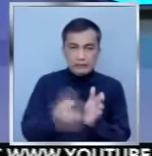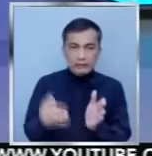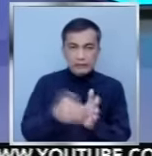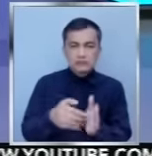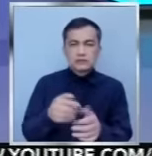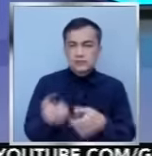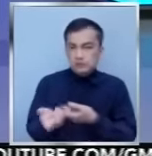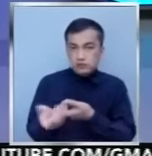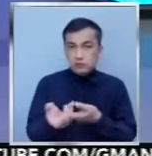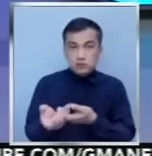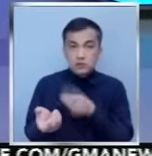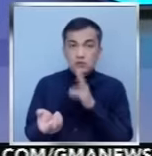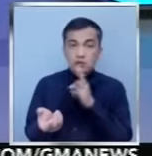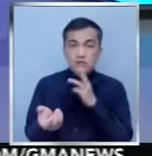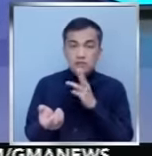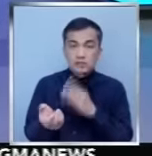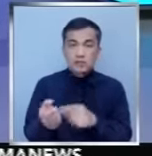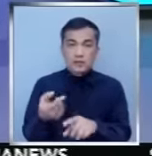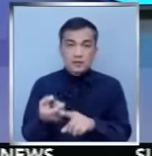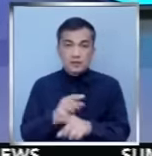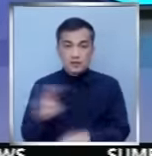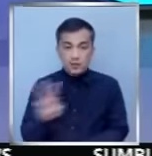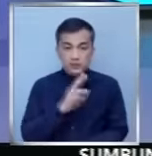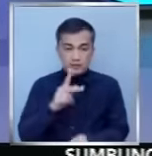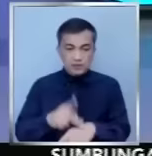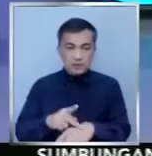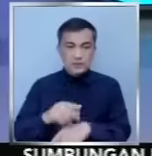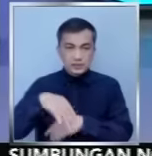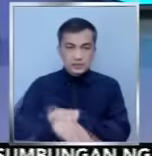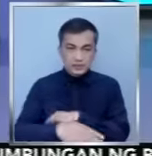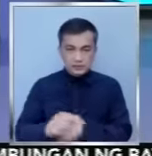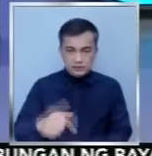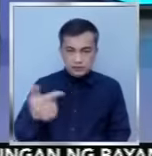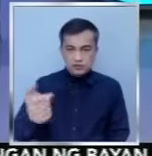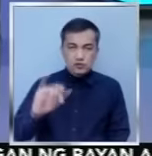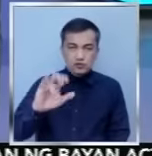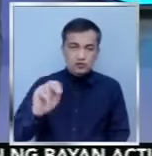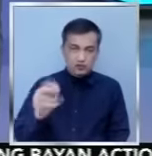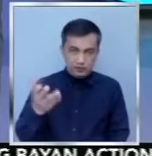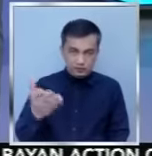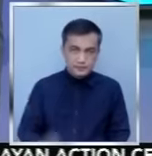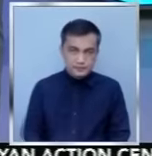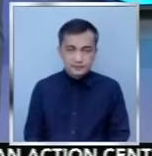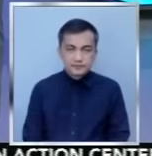mula sa West philippin nakatutok live Si Jun